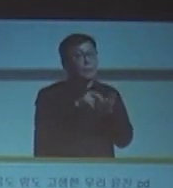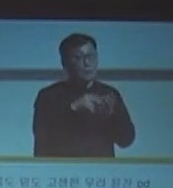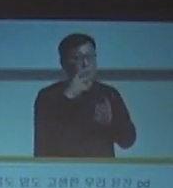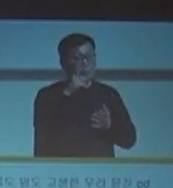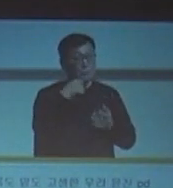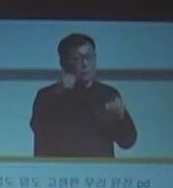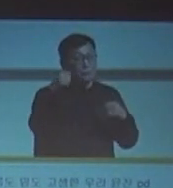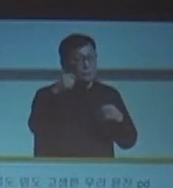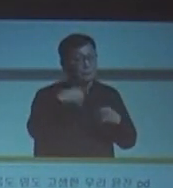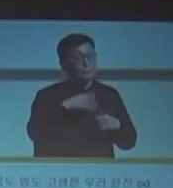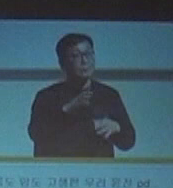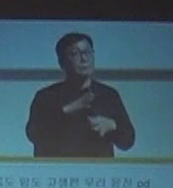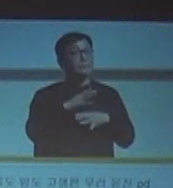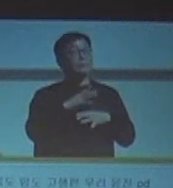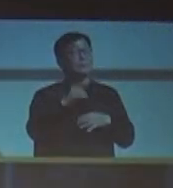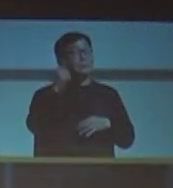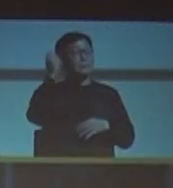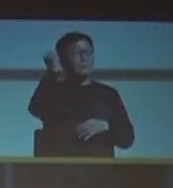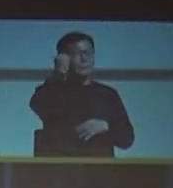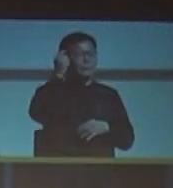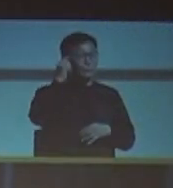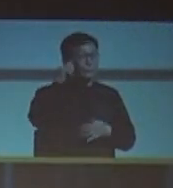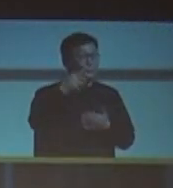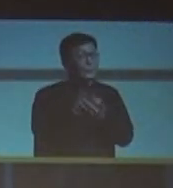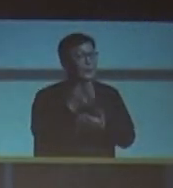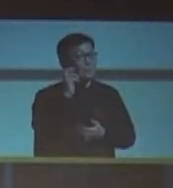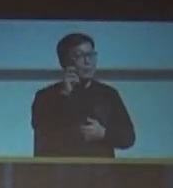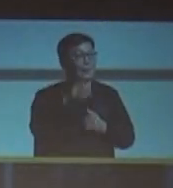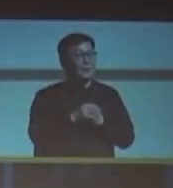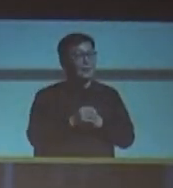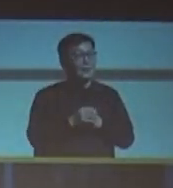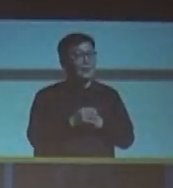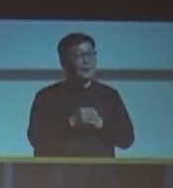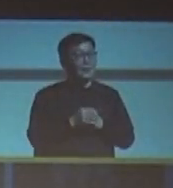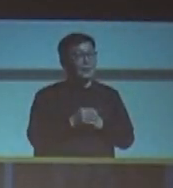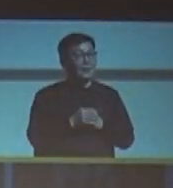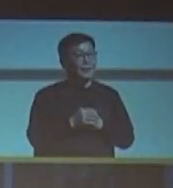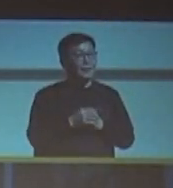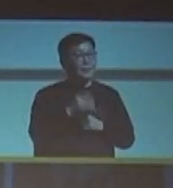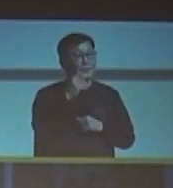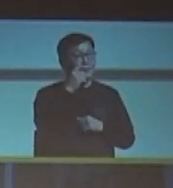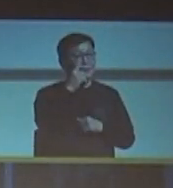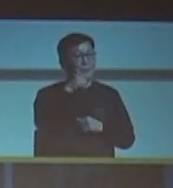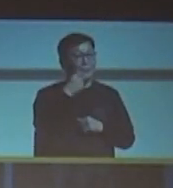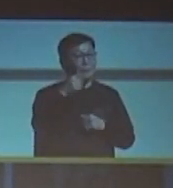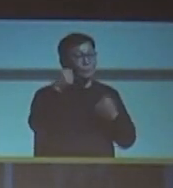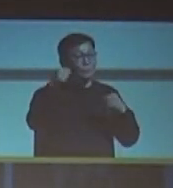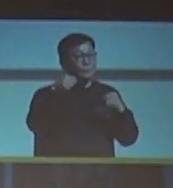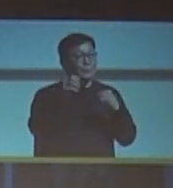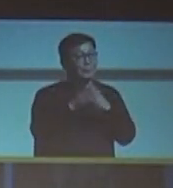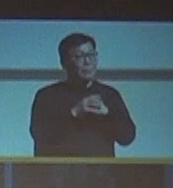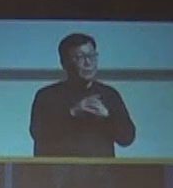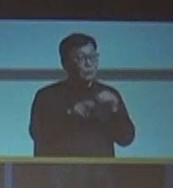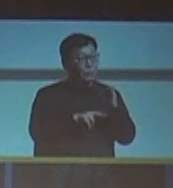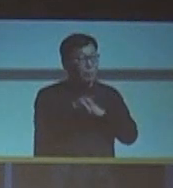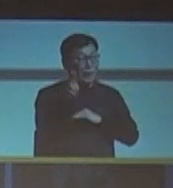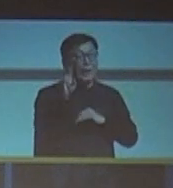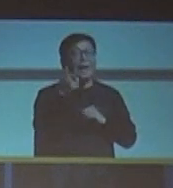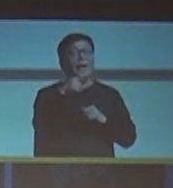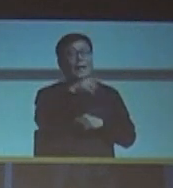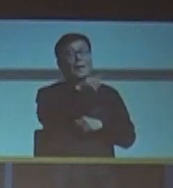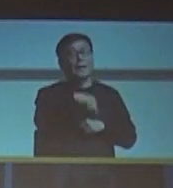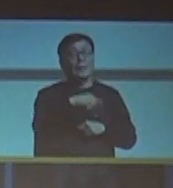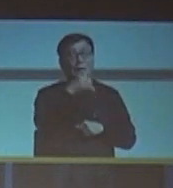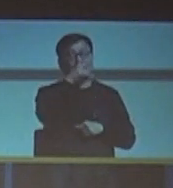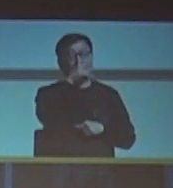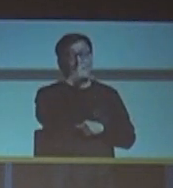뭔 사람인가. 네. 우리 로망칼란 했는데 저 왜 저 뛰다니나. 네. 도망갔습니까? 아, 도망가셨어요? 아니,